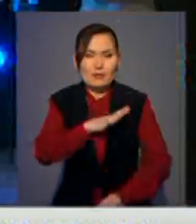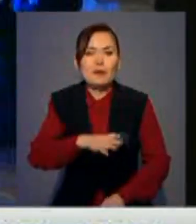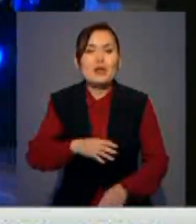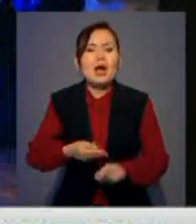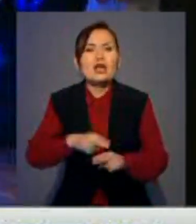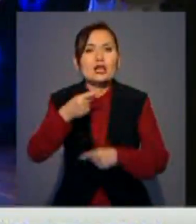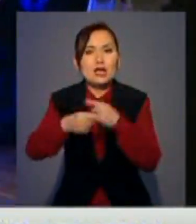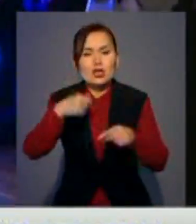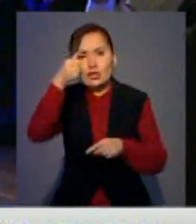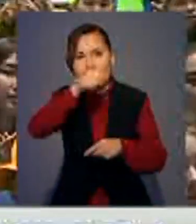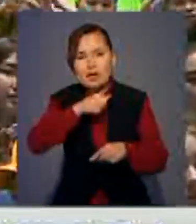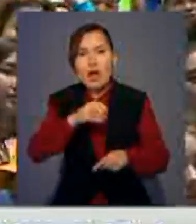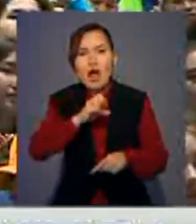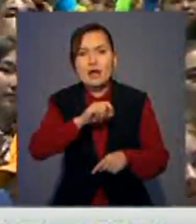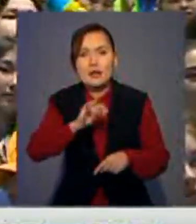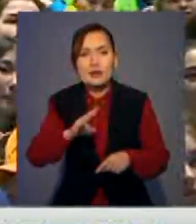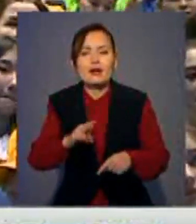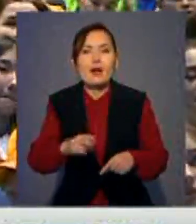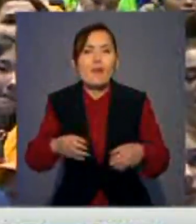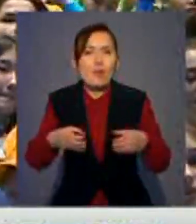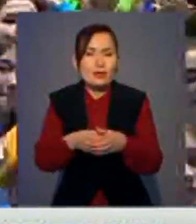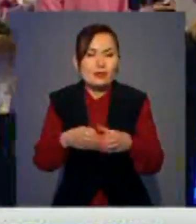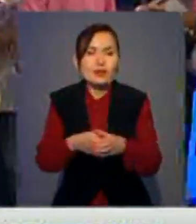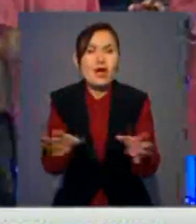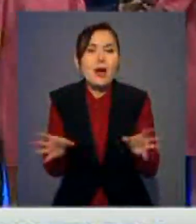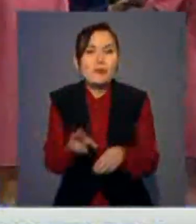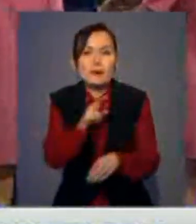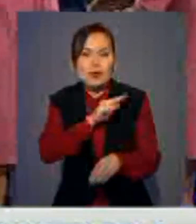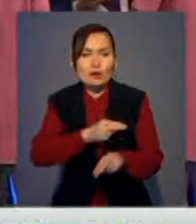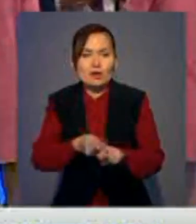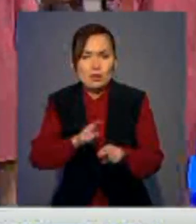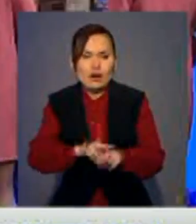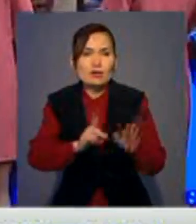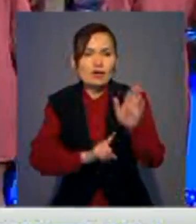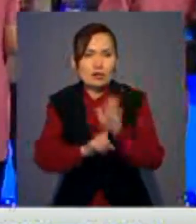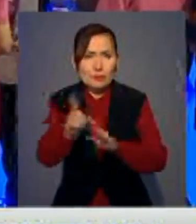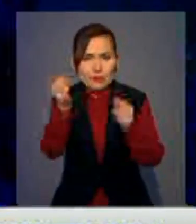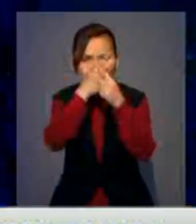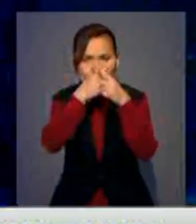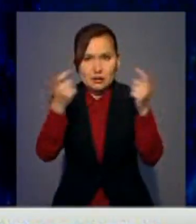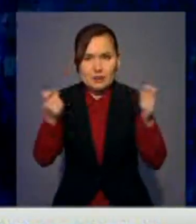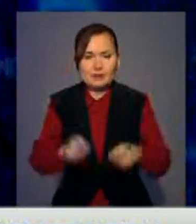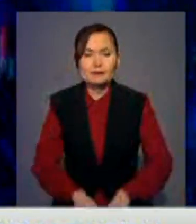жылдан бастап Атамекен ұлттық кәсіпкерлер палатасы қауымдастықпен бірлесіп жұмыс істейтіндігін жеткізді.